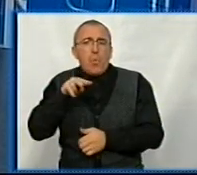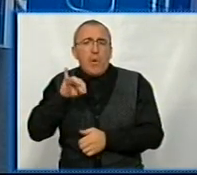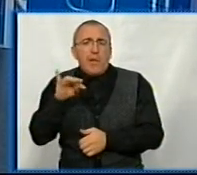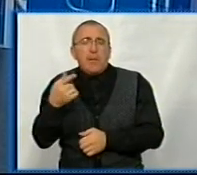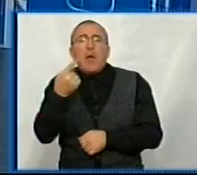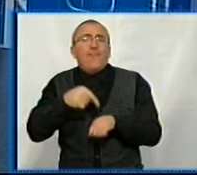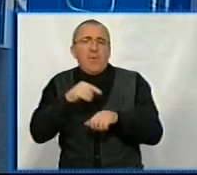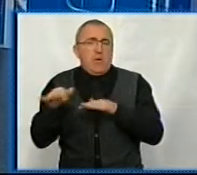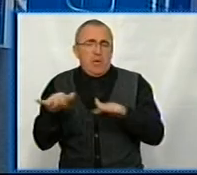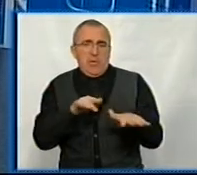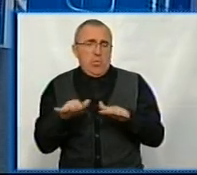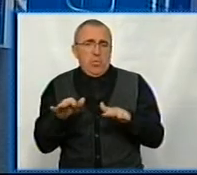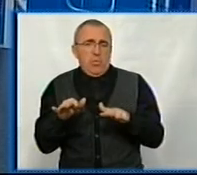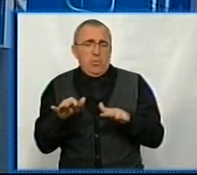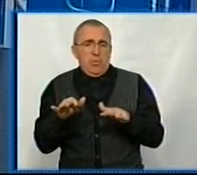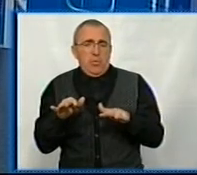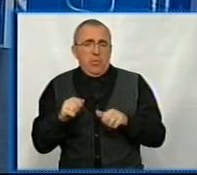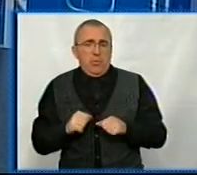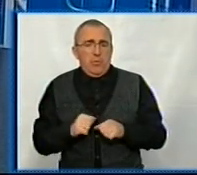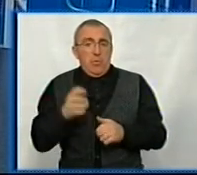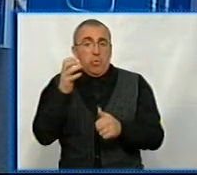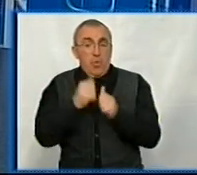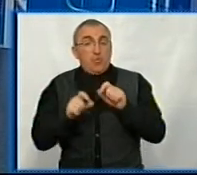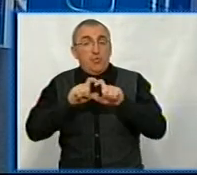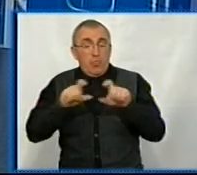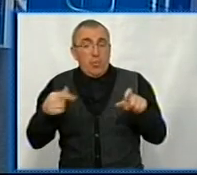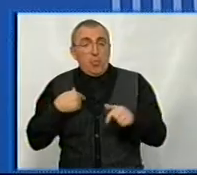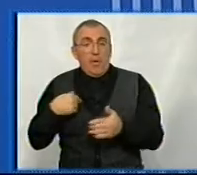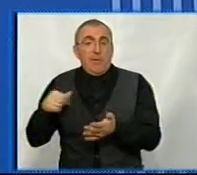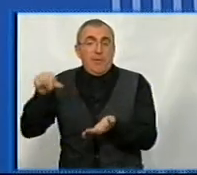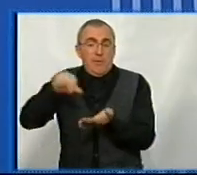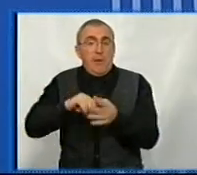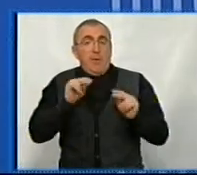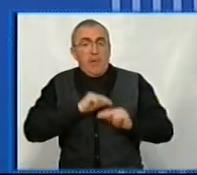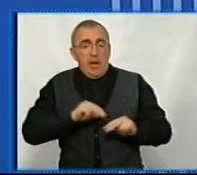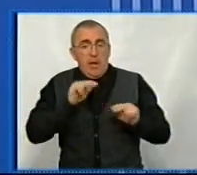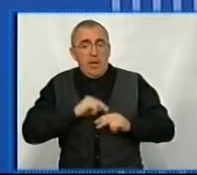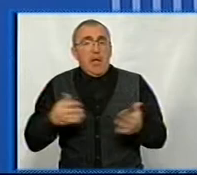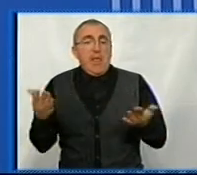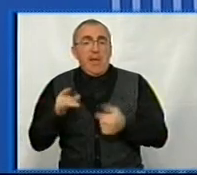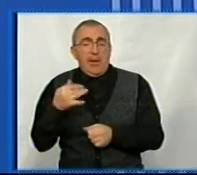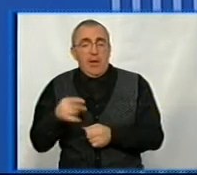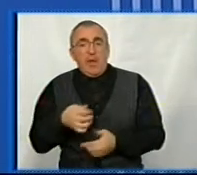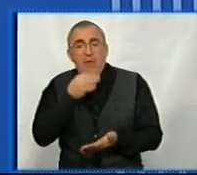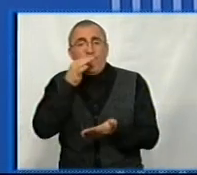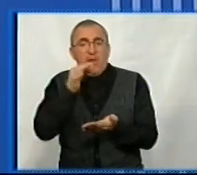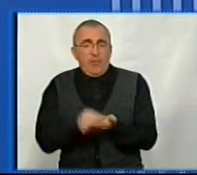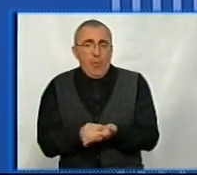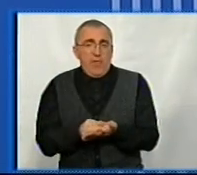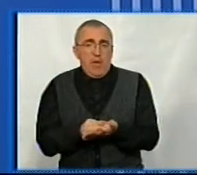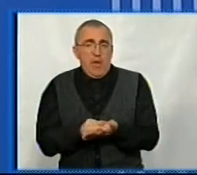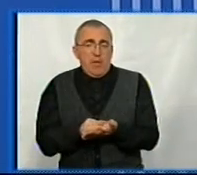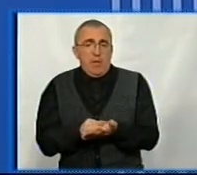ви реагуєте? За кожною школою у нас закріплений працівник, який